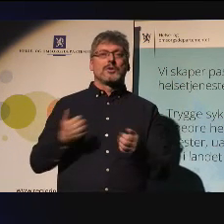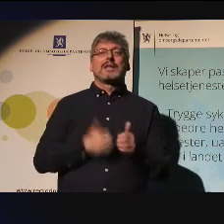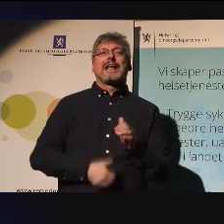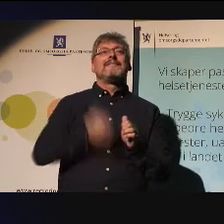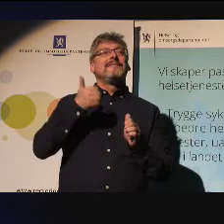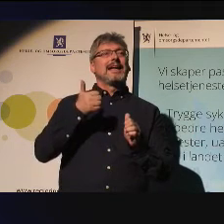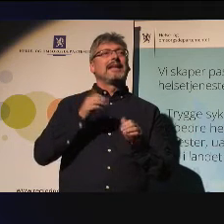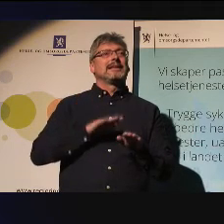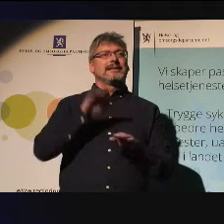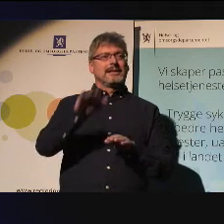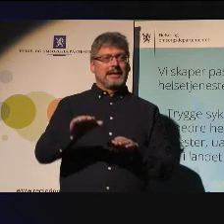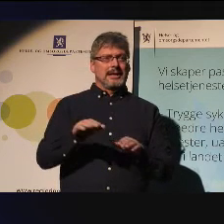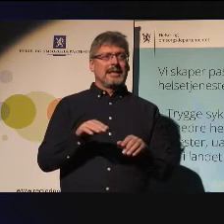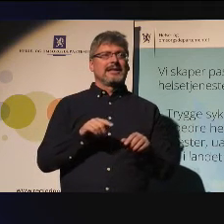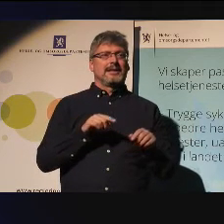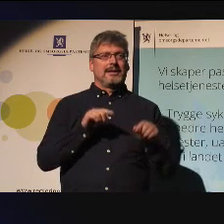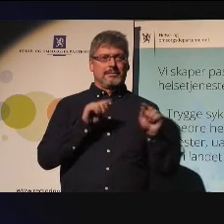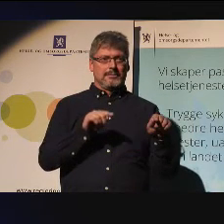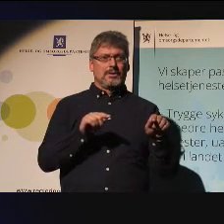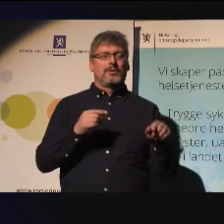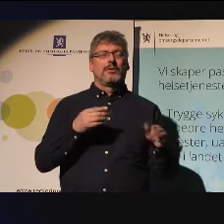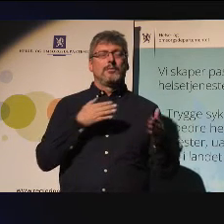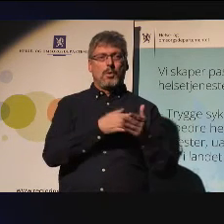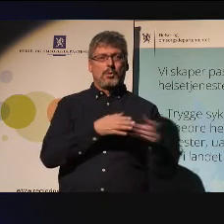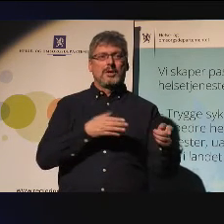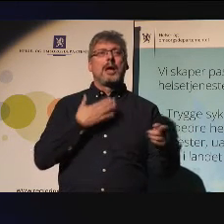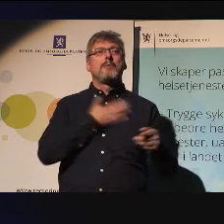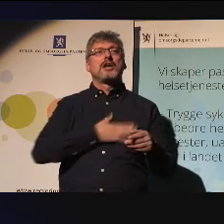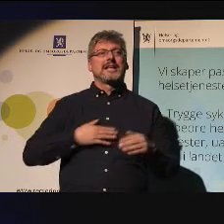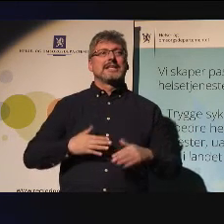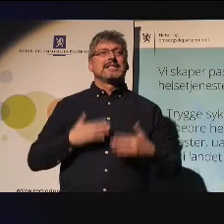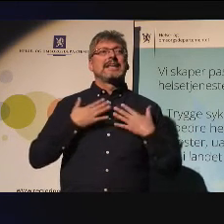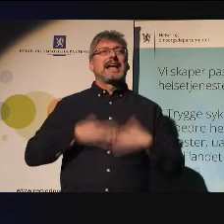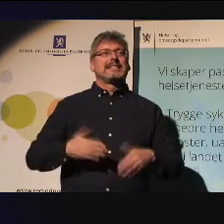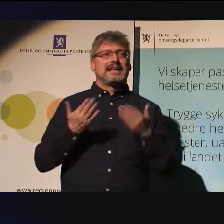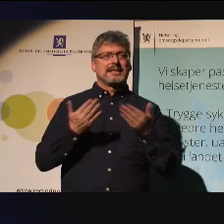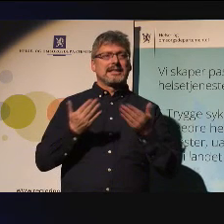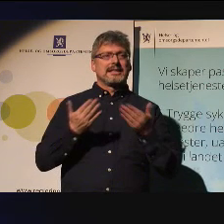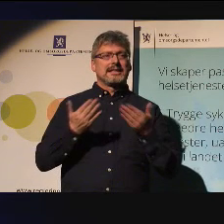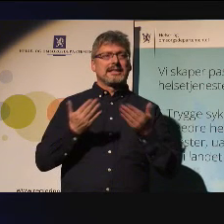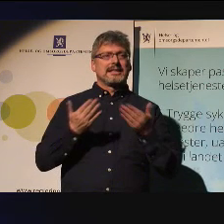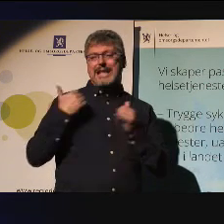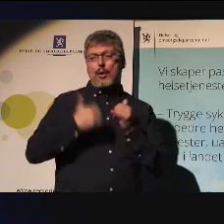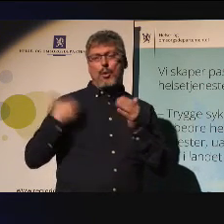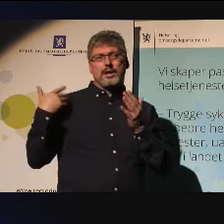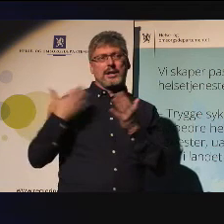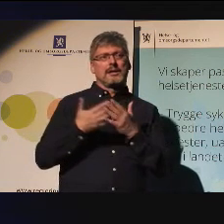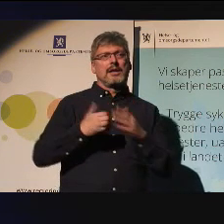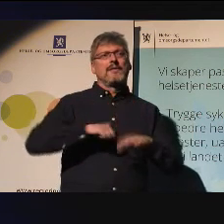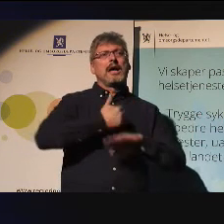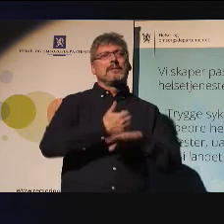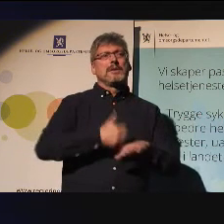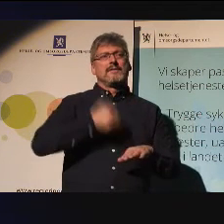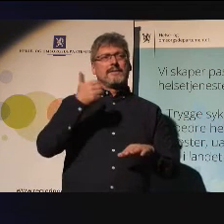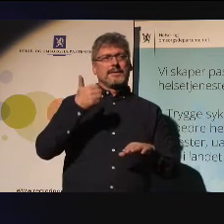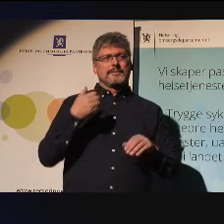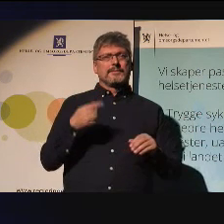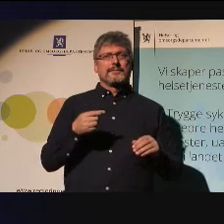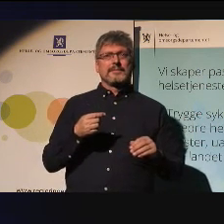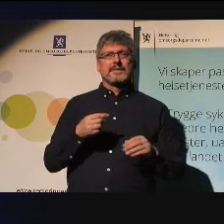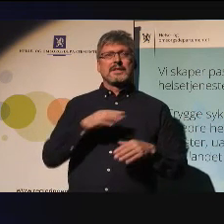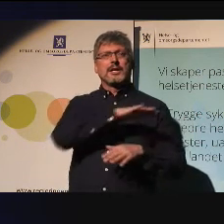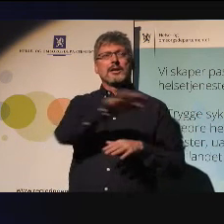mot pasientens helsetjeneste. De siste årene har vi etablert viktige nasjonale e-helseløsninger.